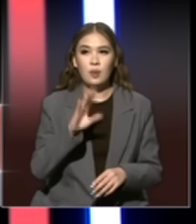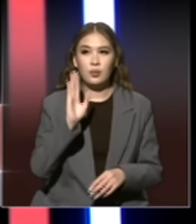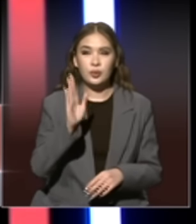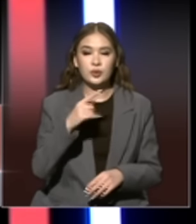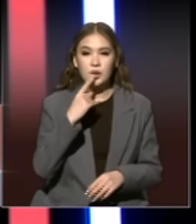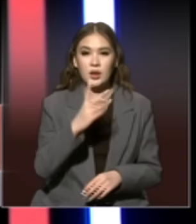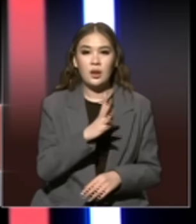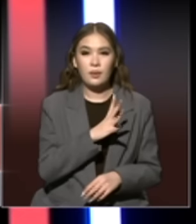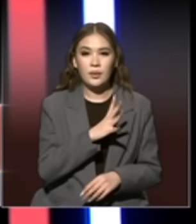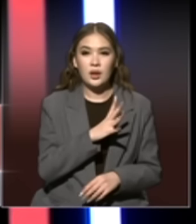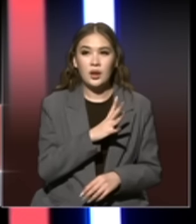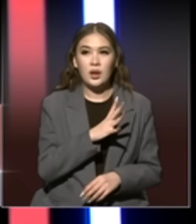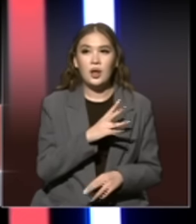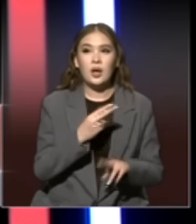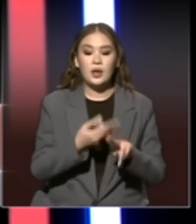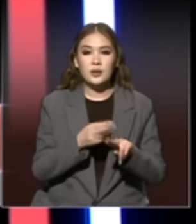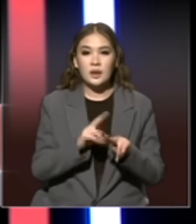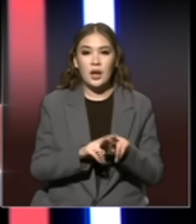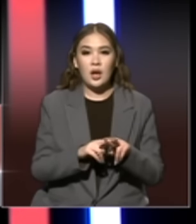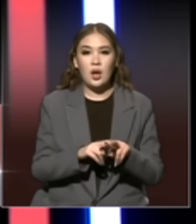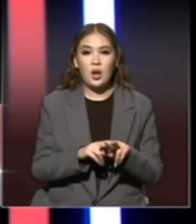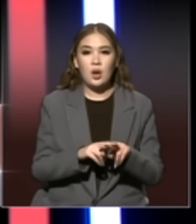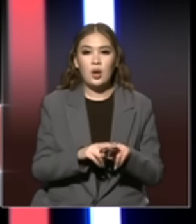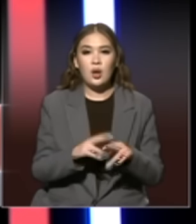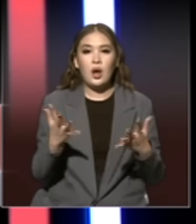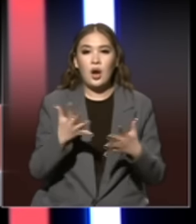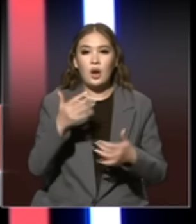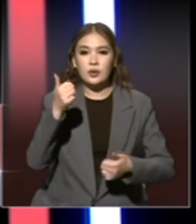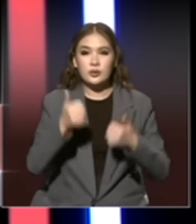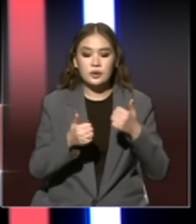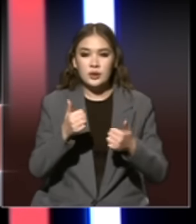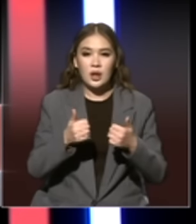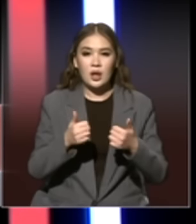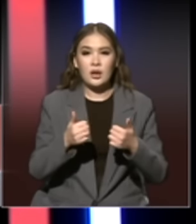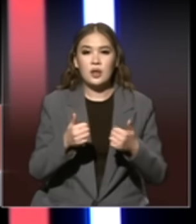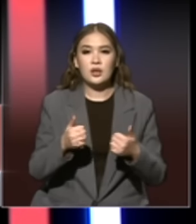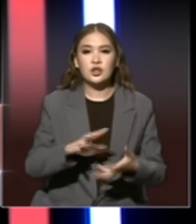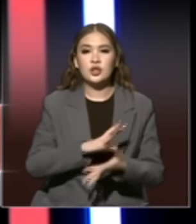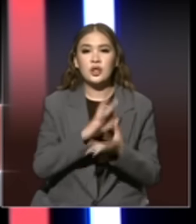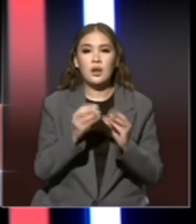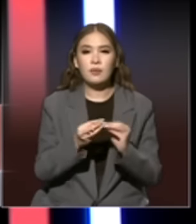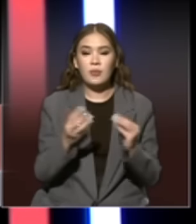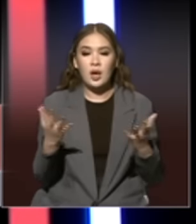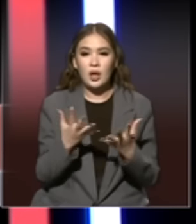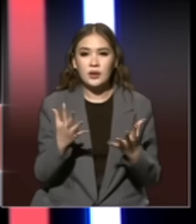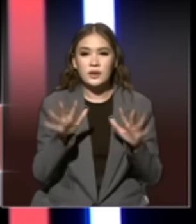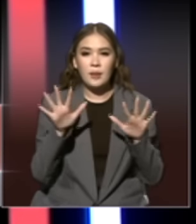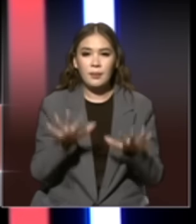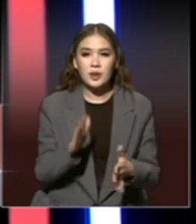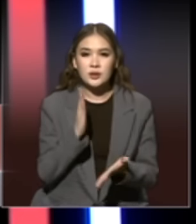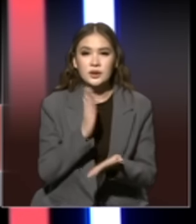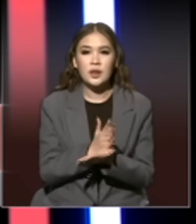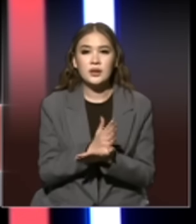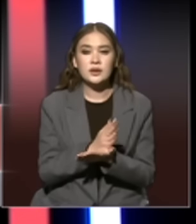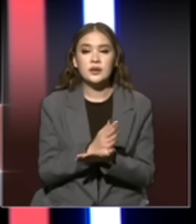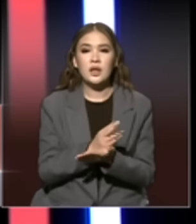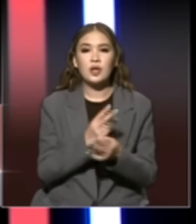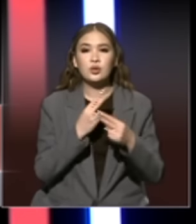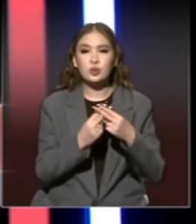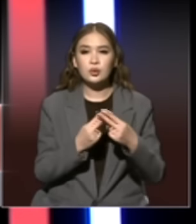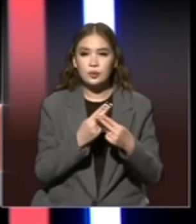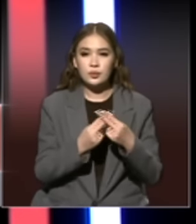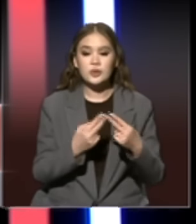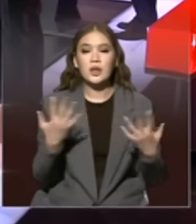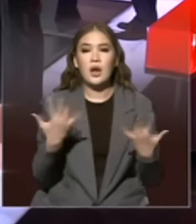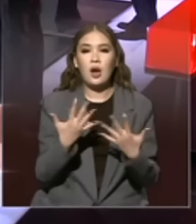шешім шығарды. Қымбат спикерлер, осы қос режимнің айырмашылығын және жалпы қандай мекемелер бар, режимдердің айырмашылықтары,